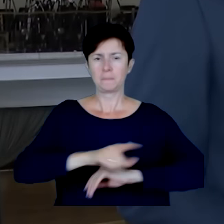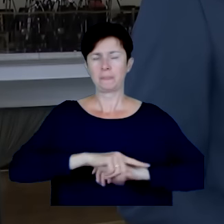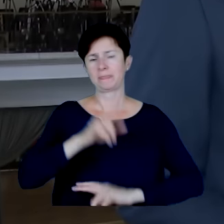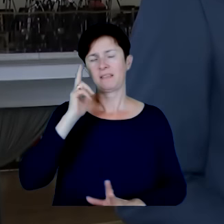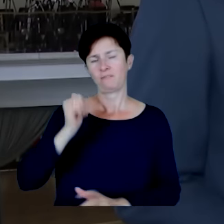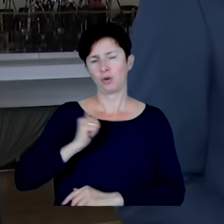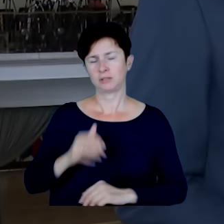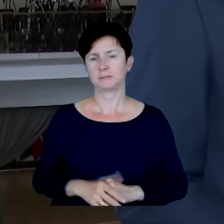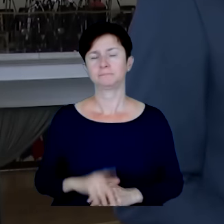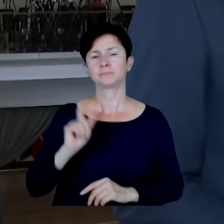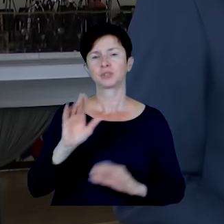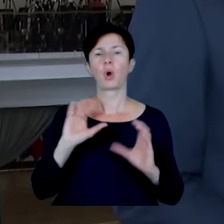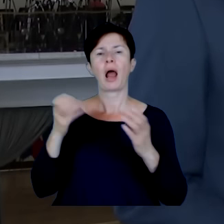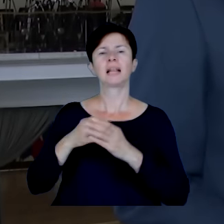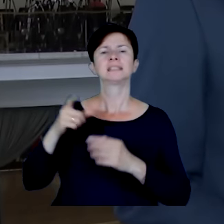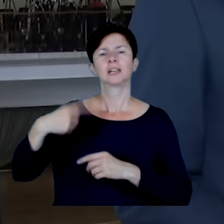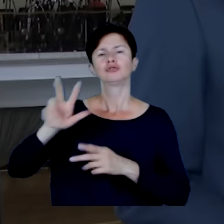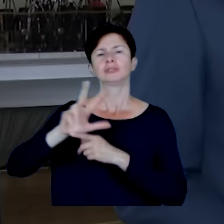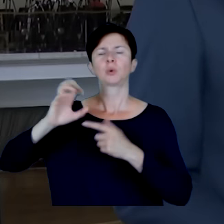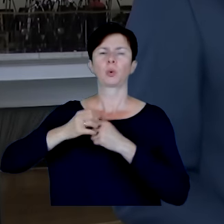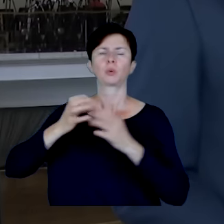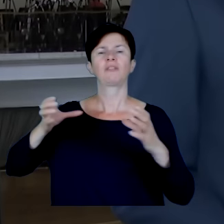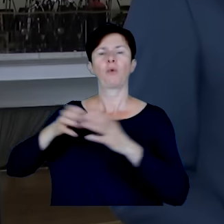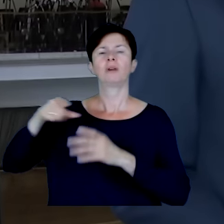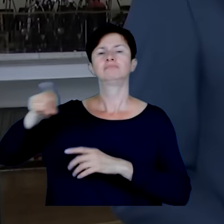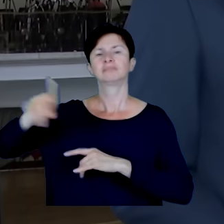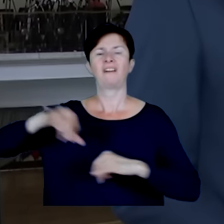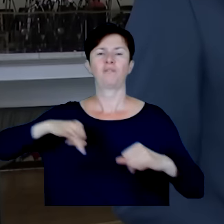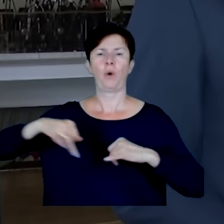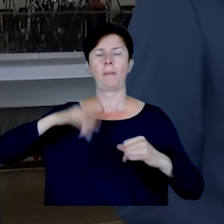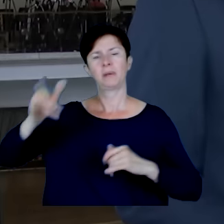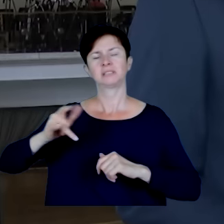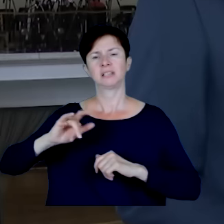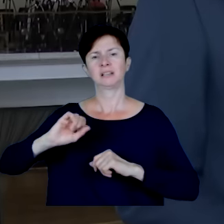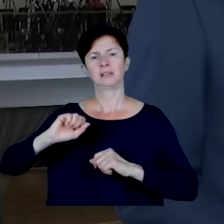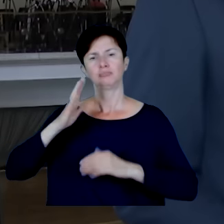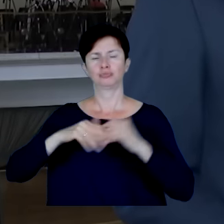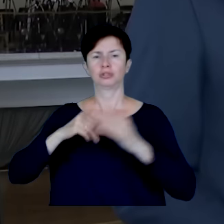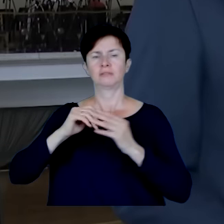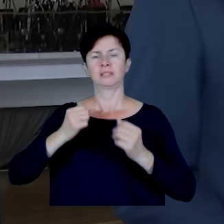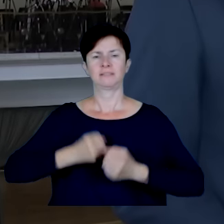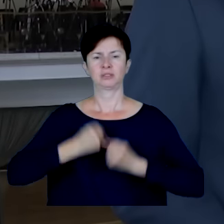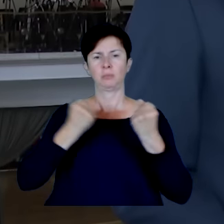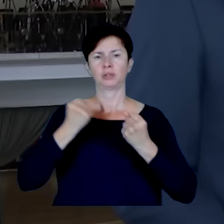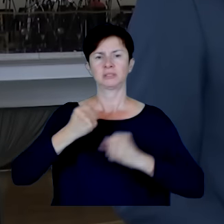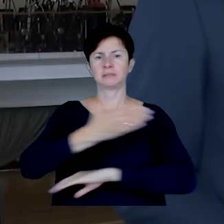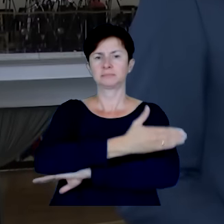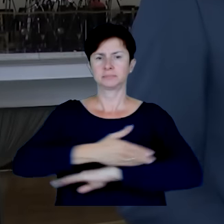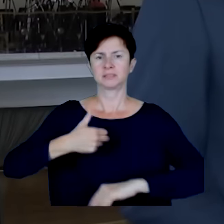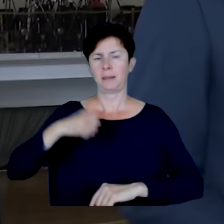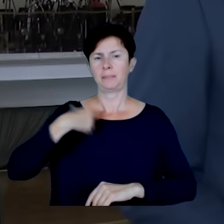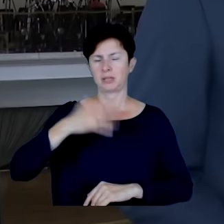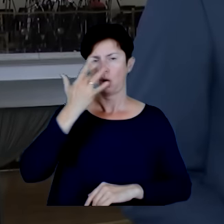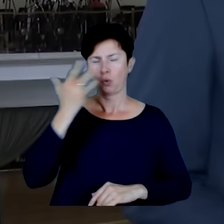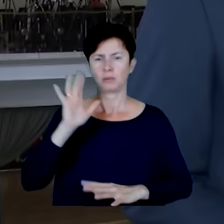polityków obozu władzy, że ta władza będzie wzmacniała zaporę na granicy z Białorusią, że dotrzyma wszelkich starań,